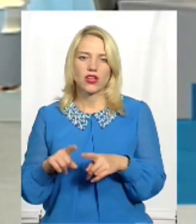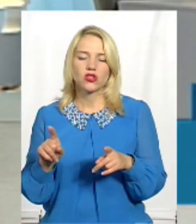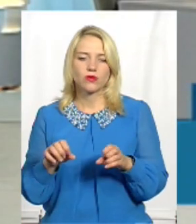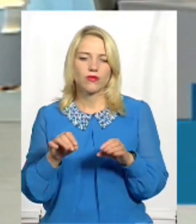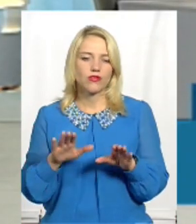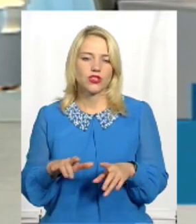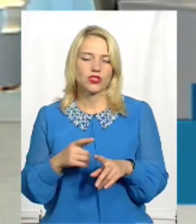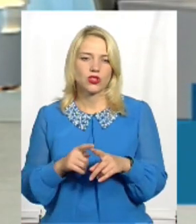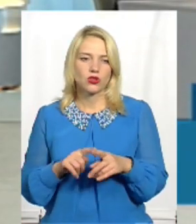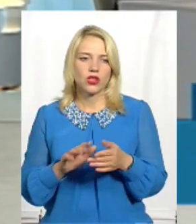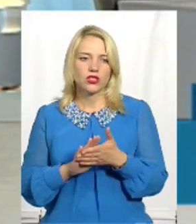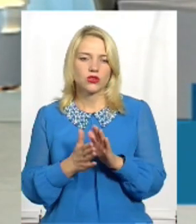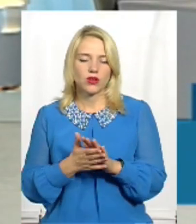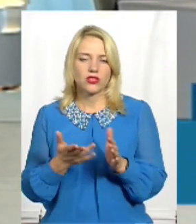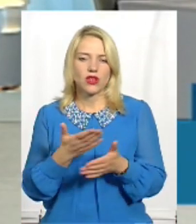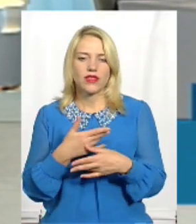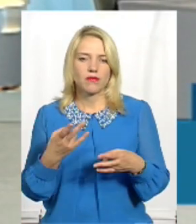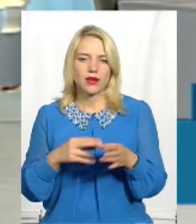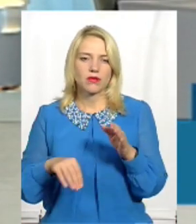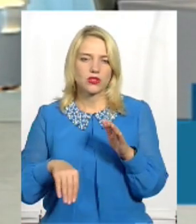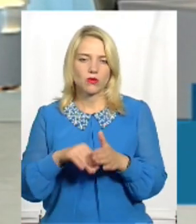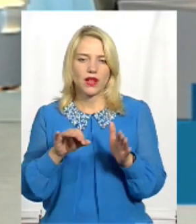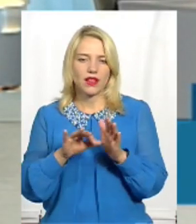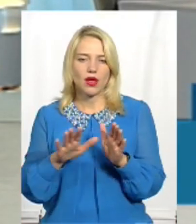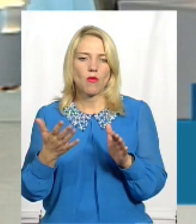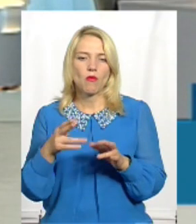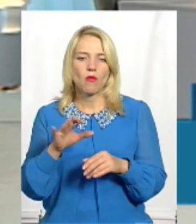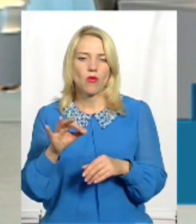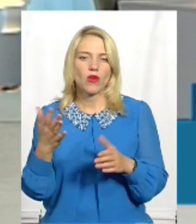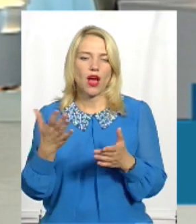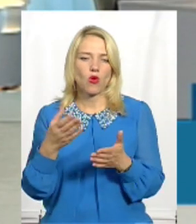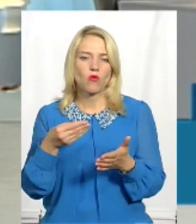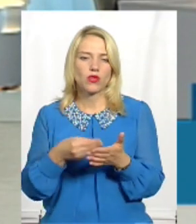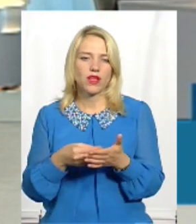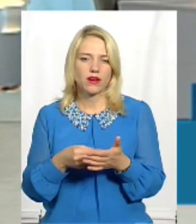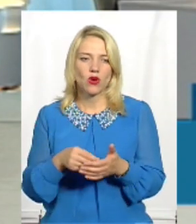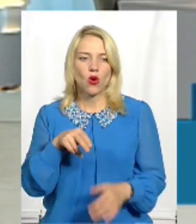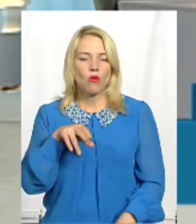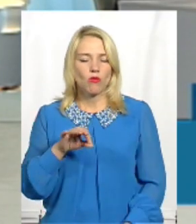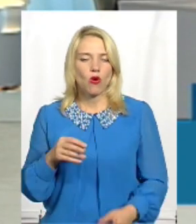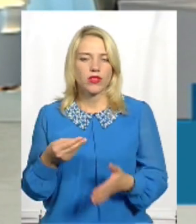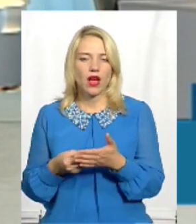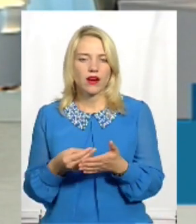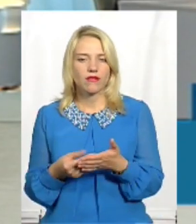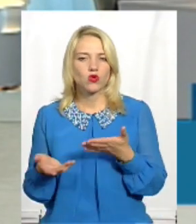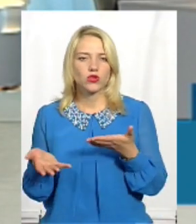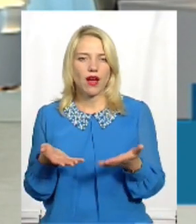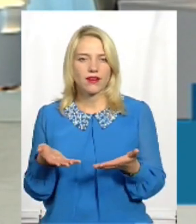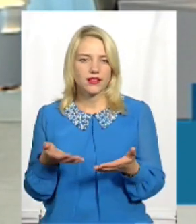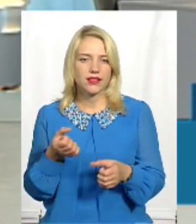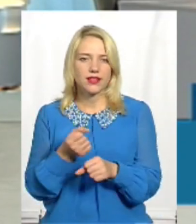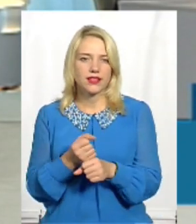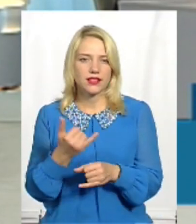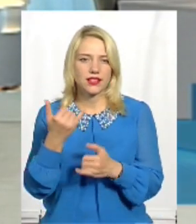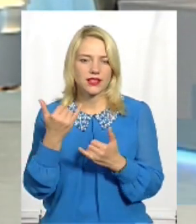цю ситуацію, нам потрібно закупляти енергію по якому тарифу? По тарифу, який